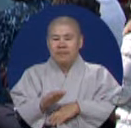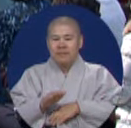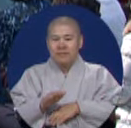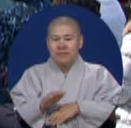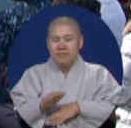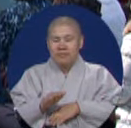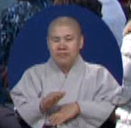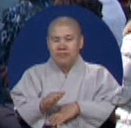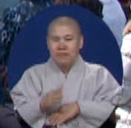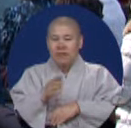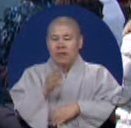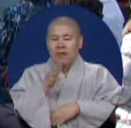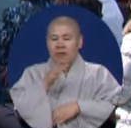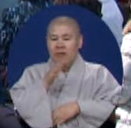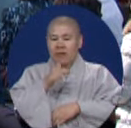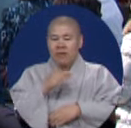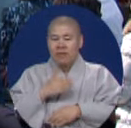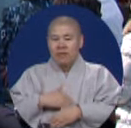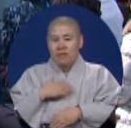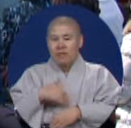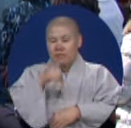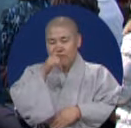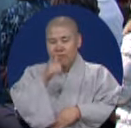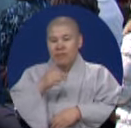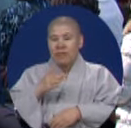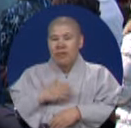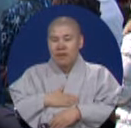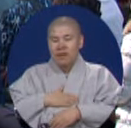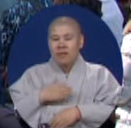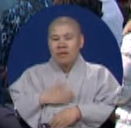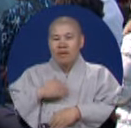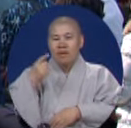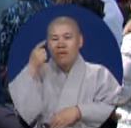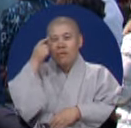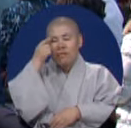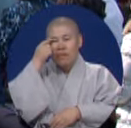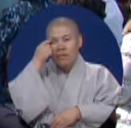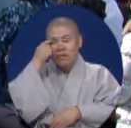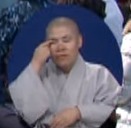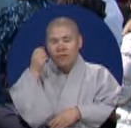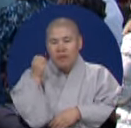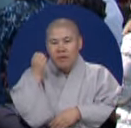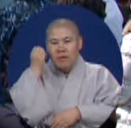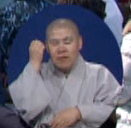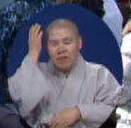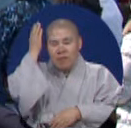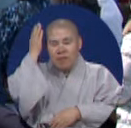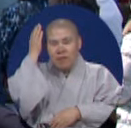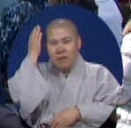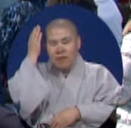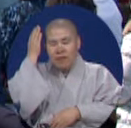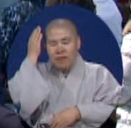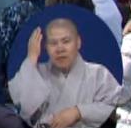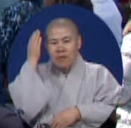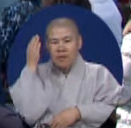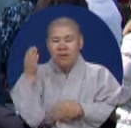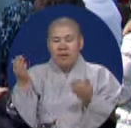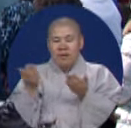딱 아는 거예요. 아, 나는 내 눈을 잃어버린 일이 없다, 이걸